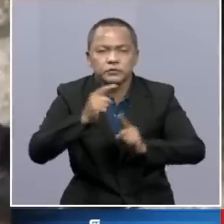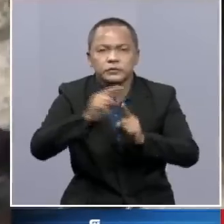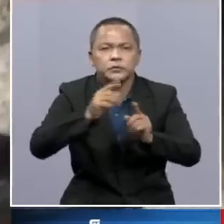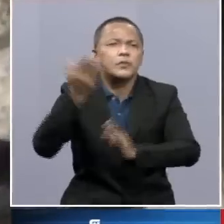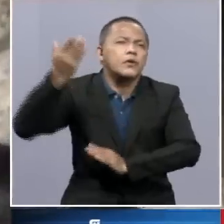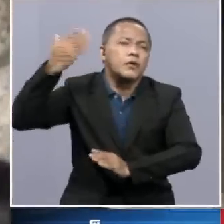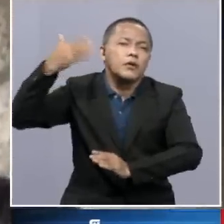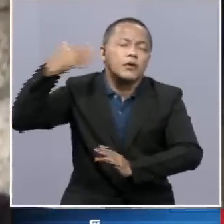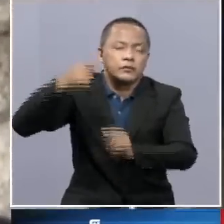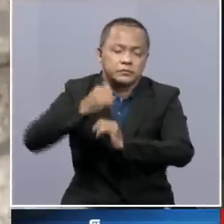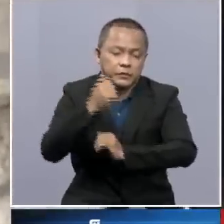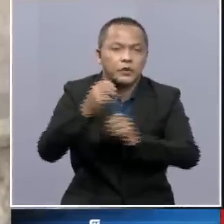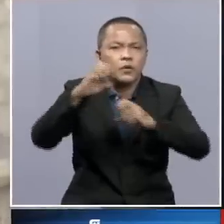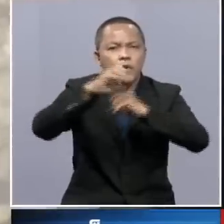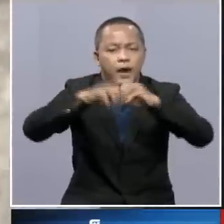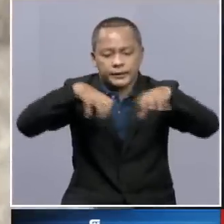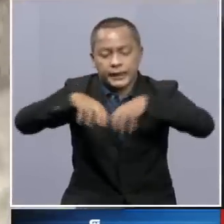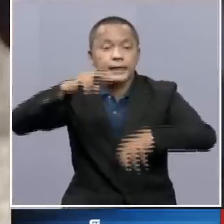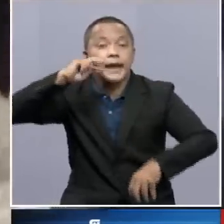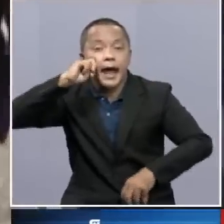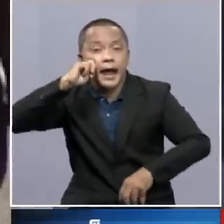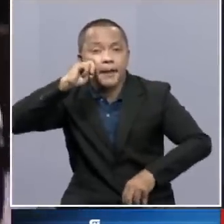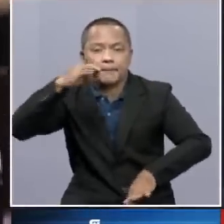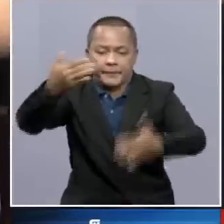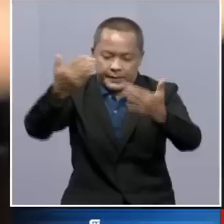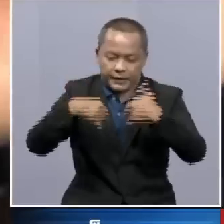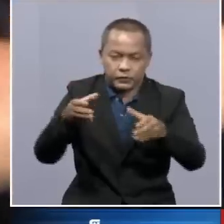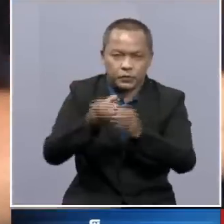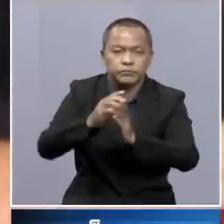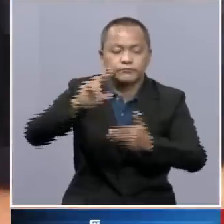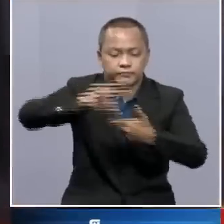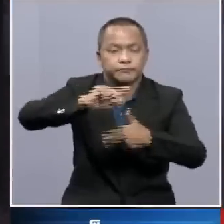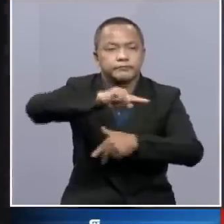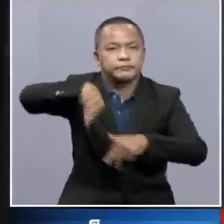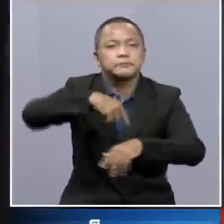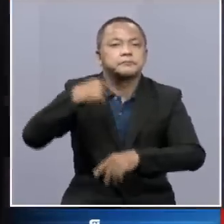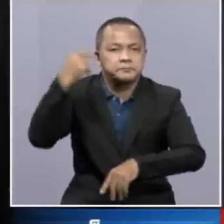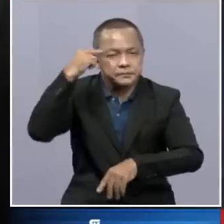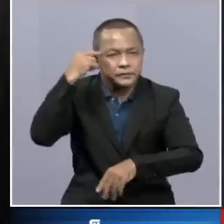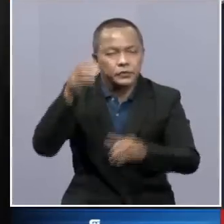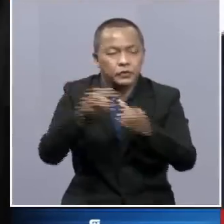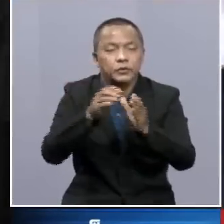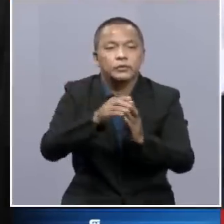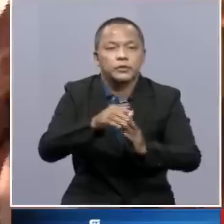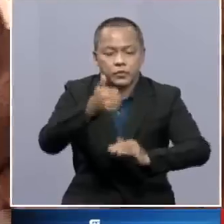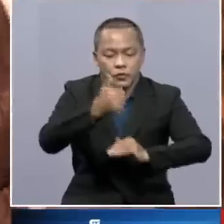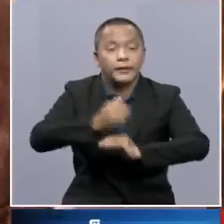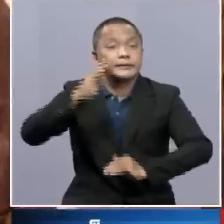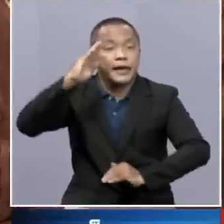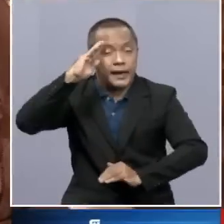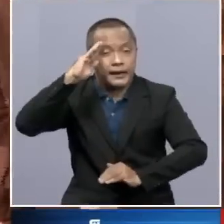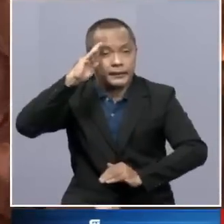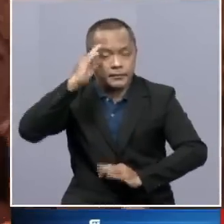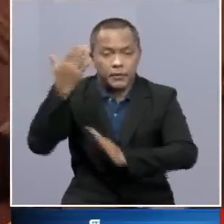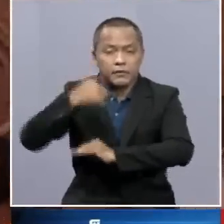วงที่ผ่านมาเนี่ยนะครับเดินหน้าโครงการบริหารจัดการน้ำแล้วก็ในส่วนของพลังประชารัฐเองเนี่ยแม้ว่าจะมีตัวของพลเอกธัญญาเกียรติสาร